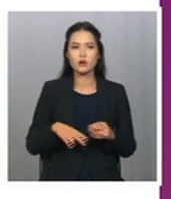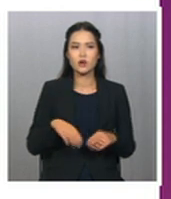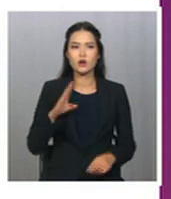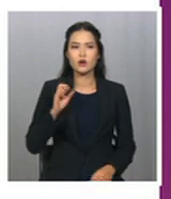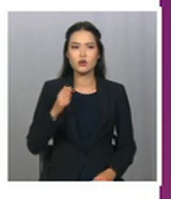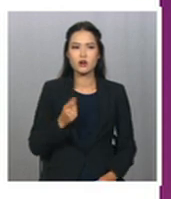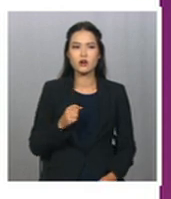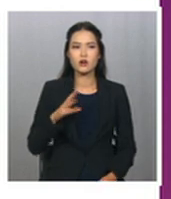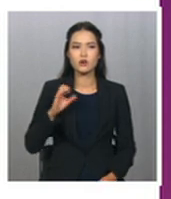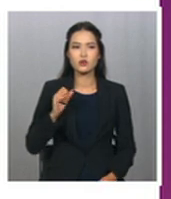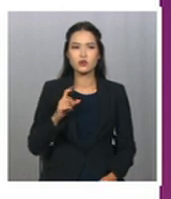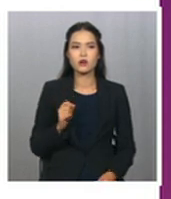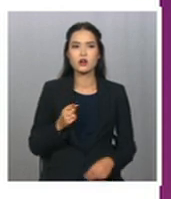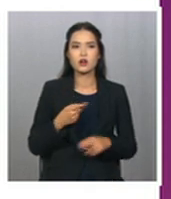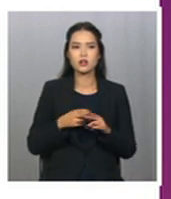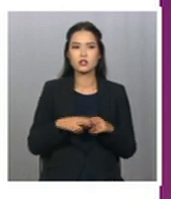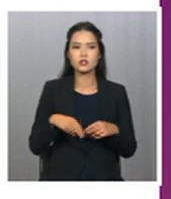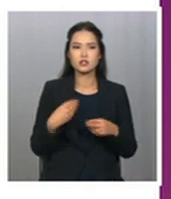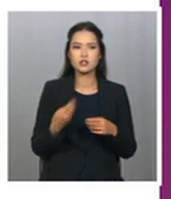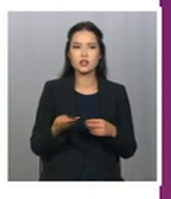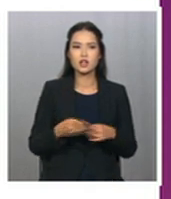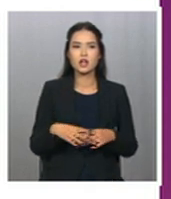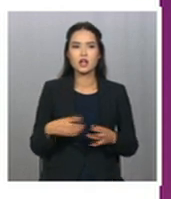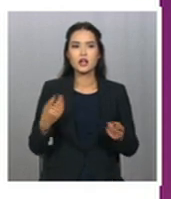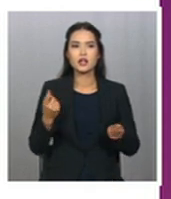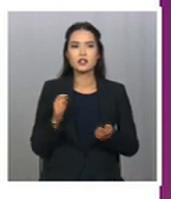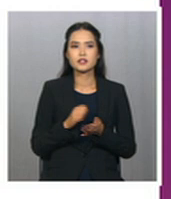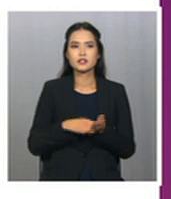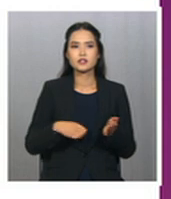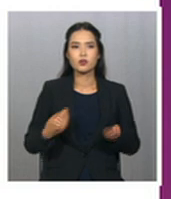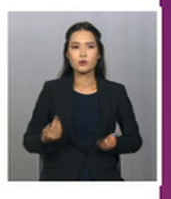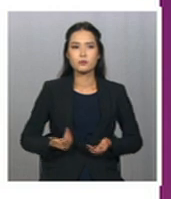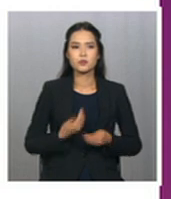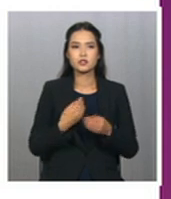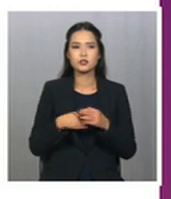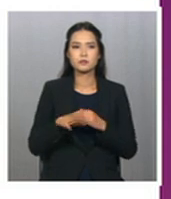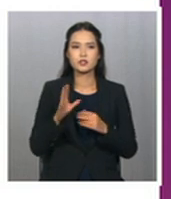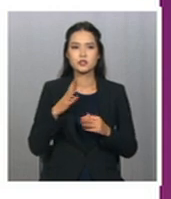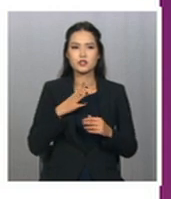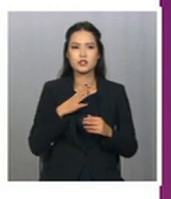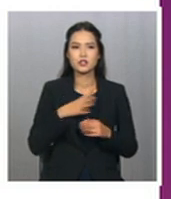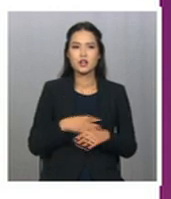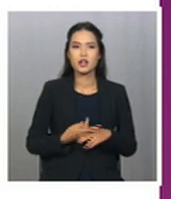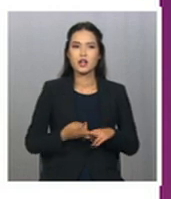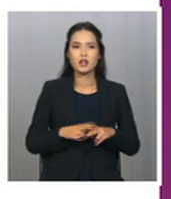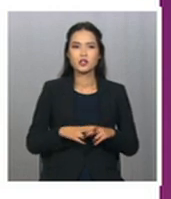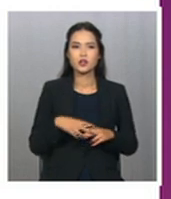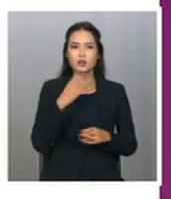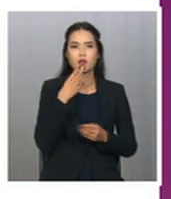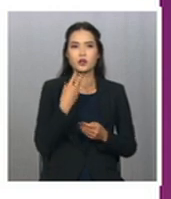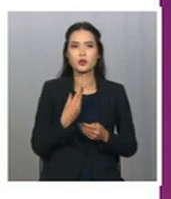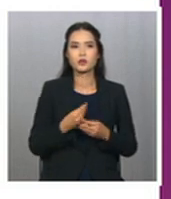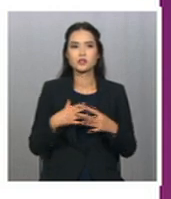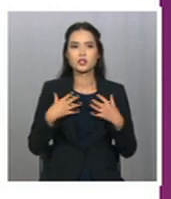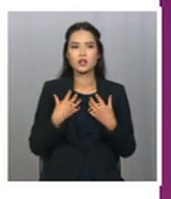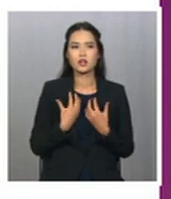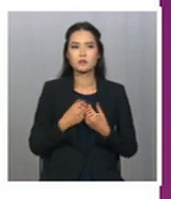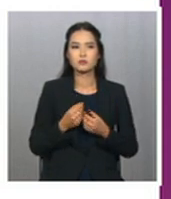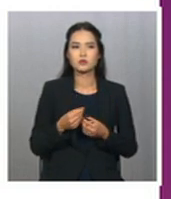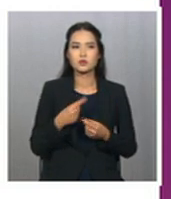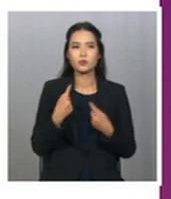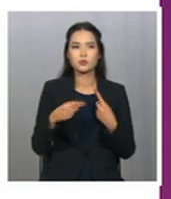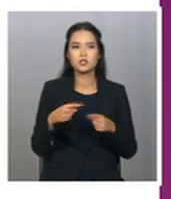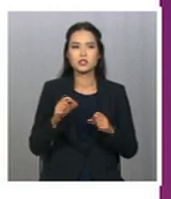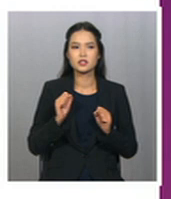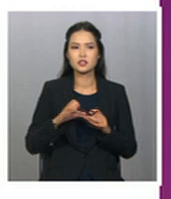десе шыға едің сен. Неге өмірден баз кештің? Әлде өз қайғыңмен өзгелерге